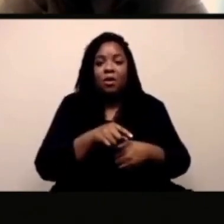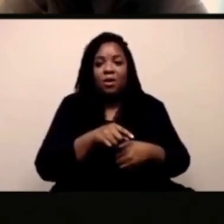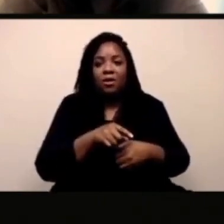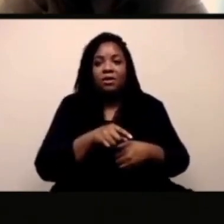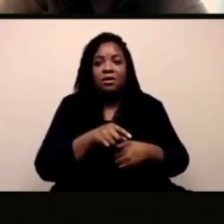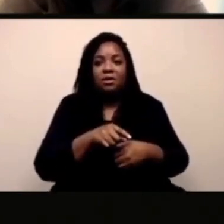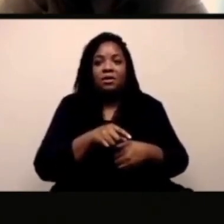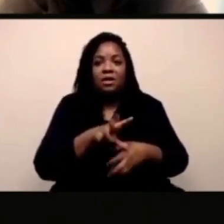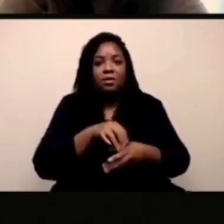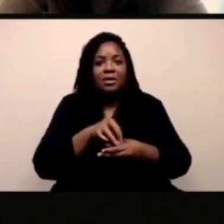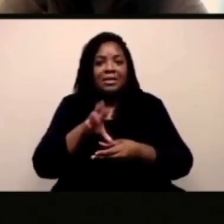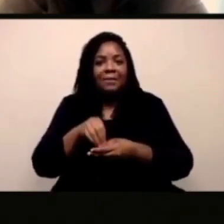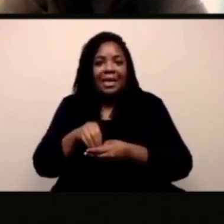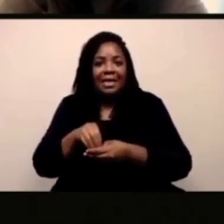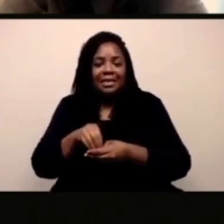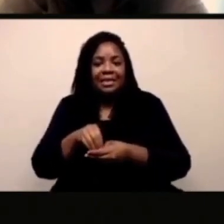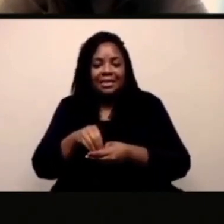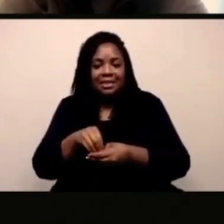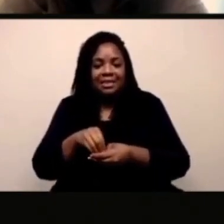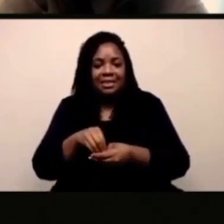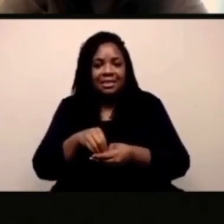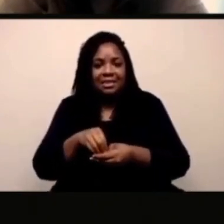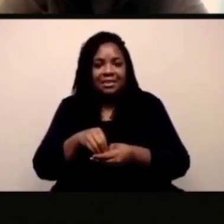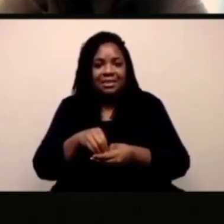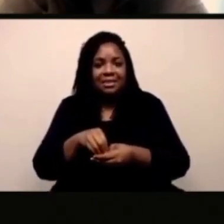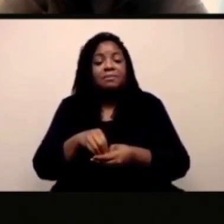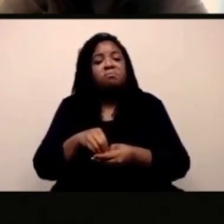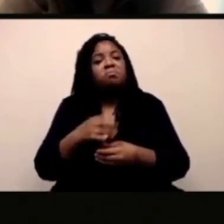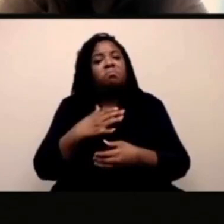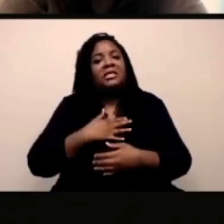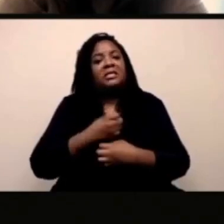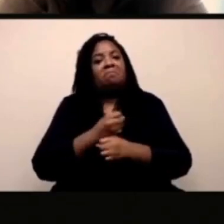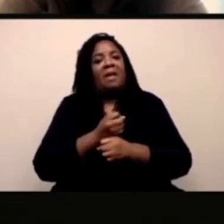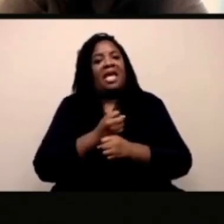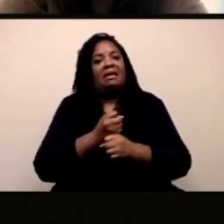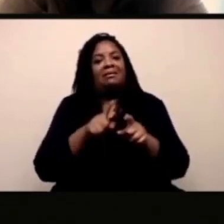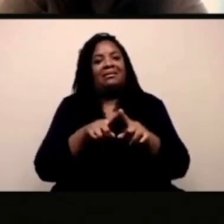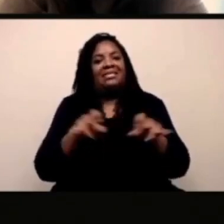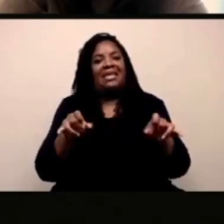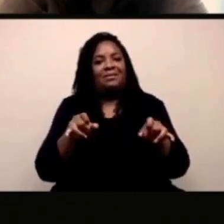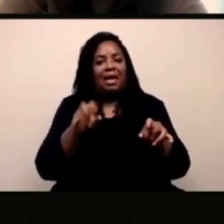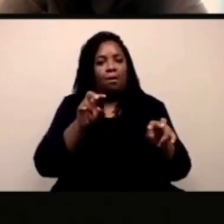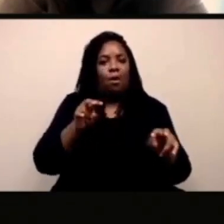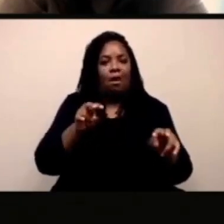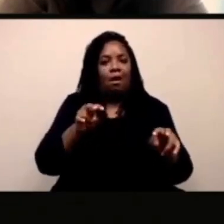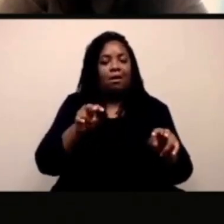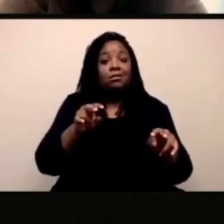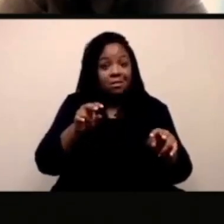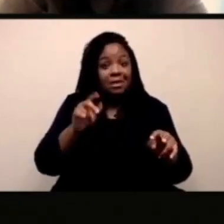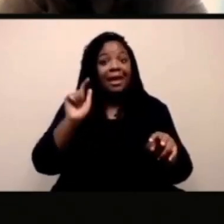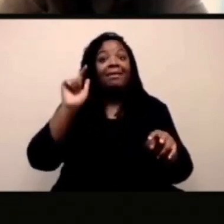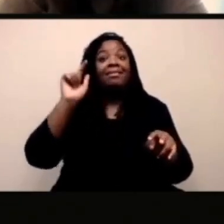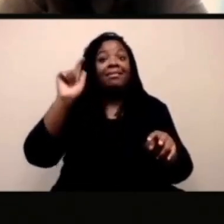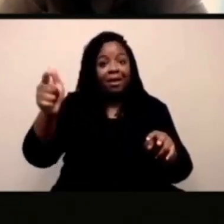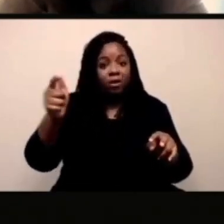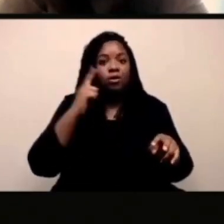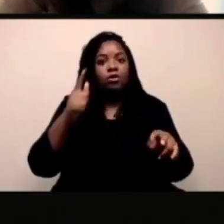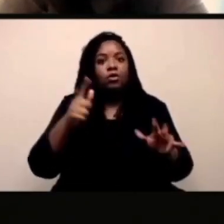ます参加者の皆さんにも手伝ってもらいたいというふうに思いますではまず